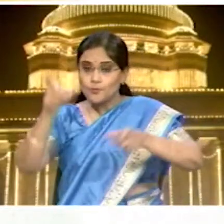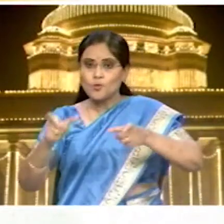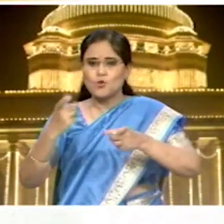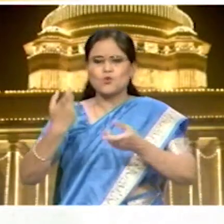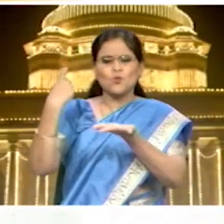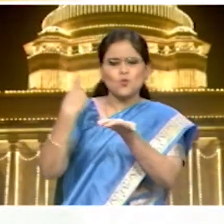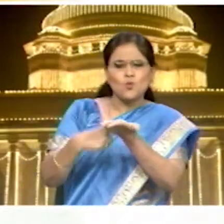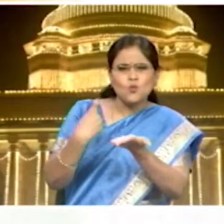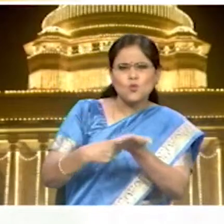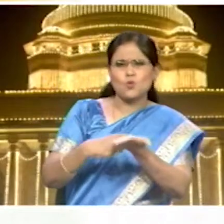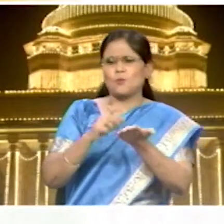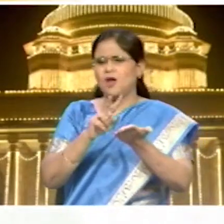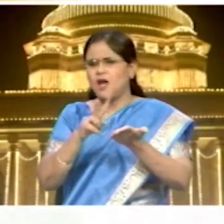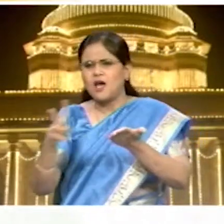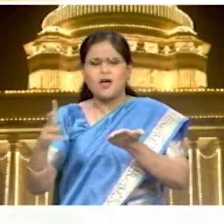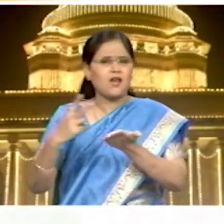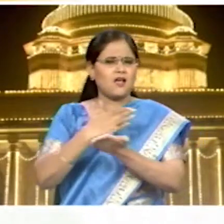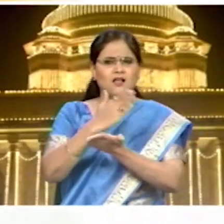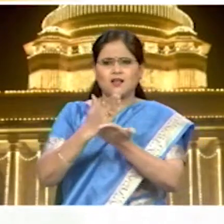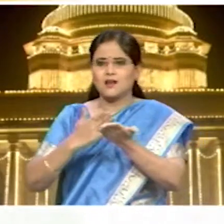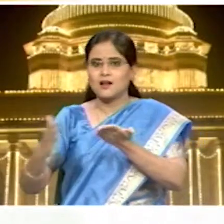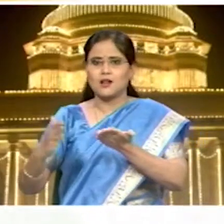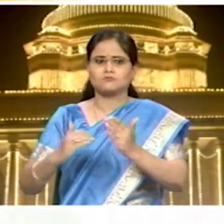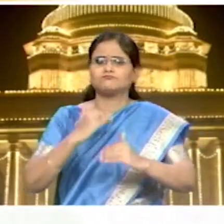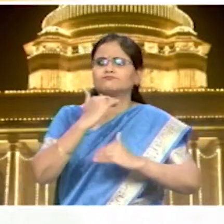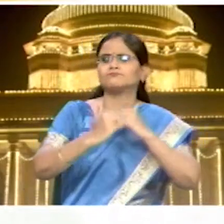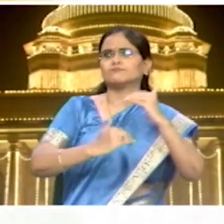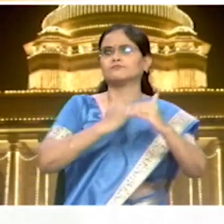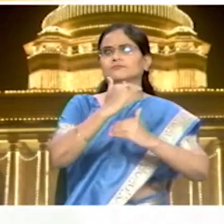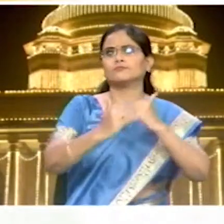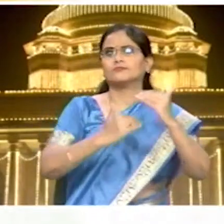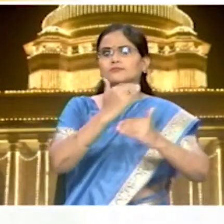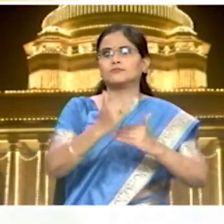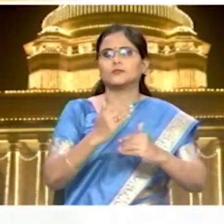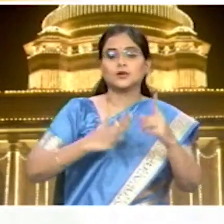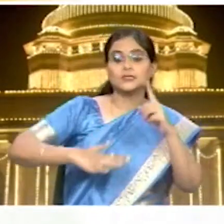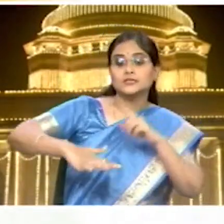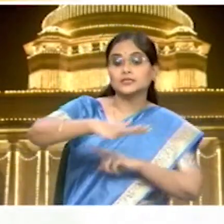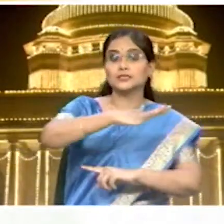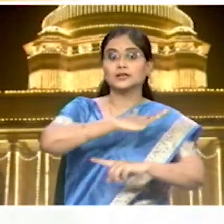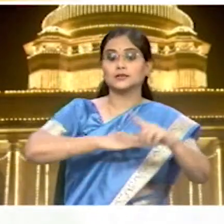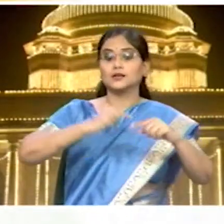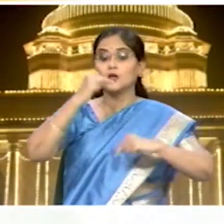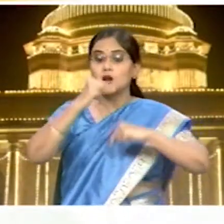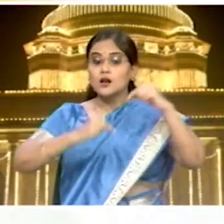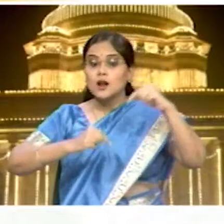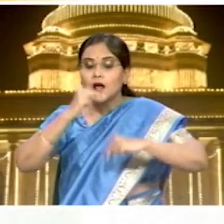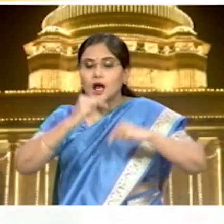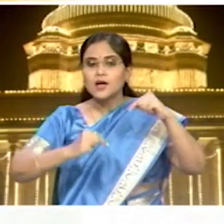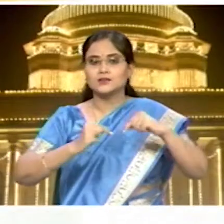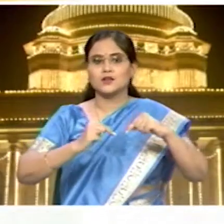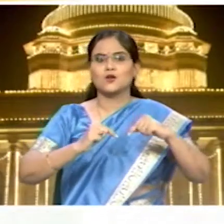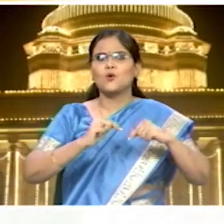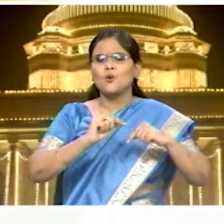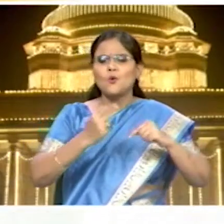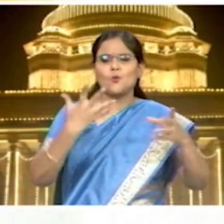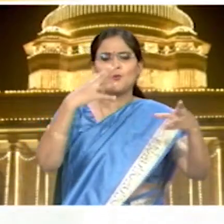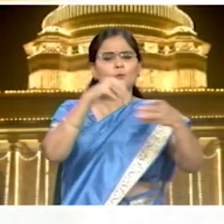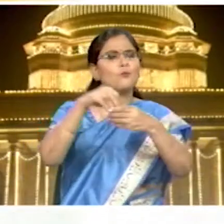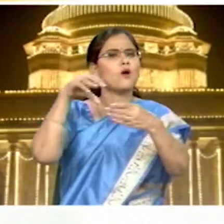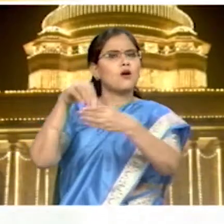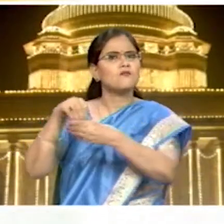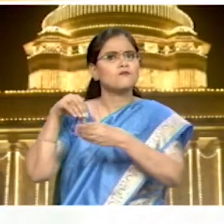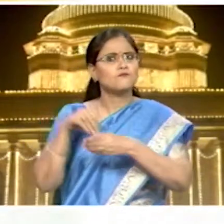और बाधाओं को पार करते हुए आगे बढ़ रही हैं। सामाजिक और राजनीतिक प्रक्रियाओं में उनकी